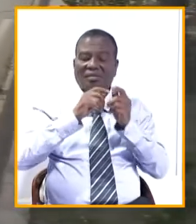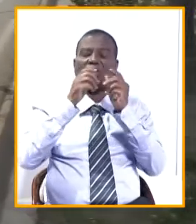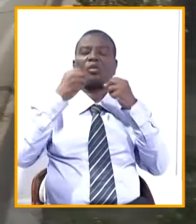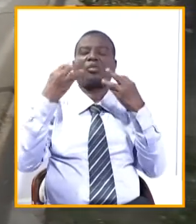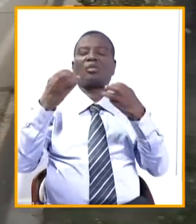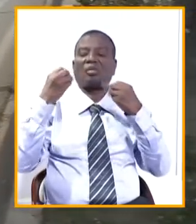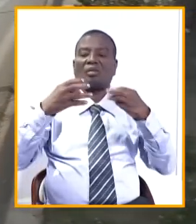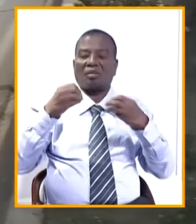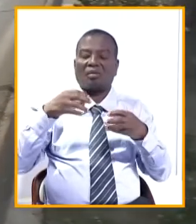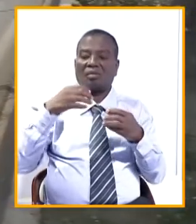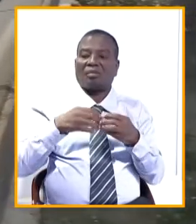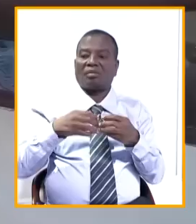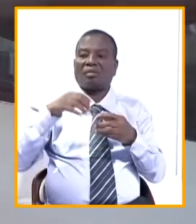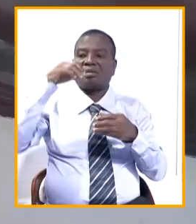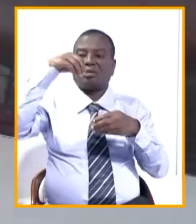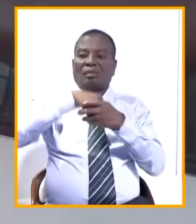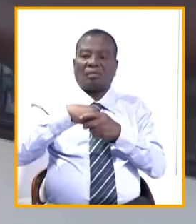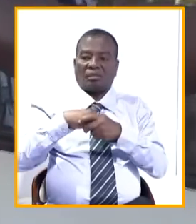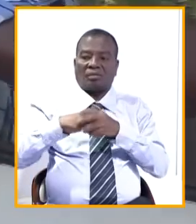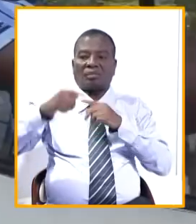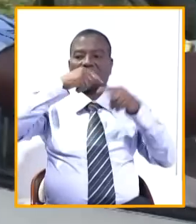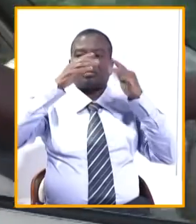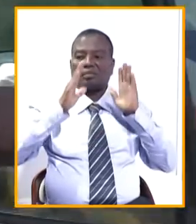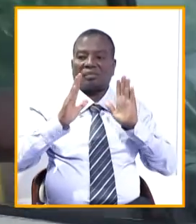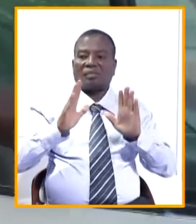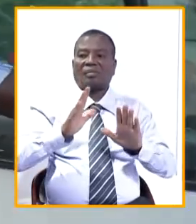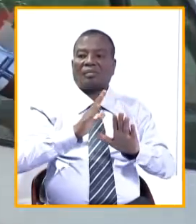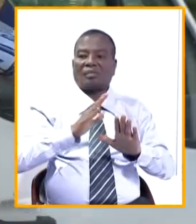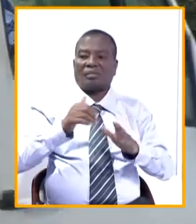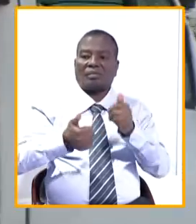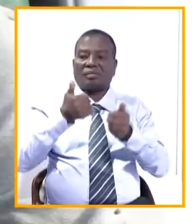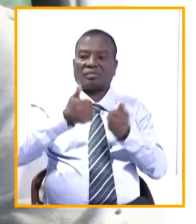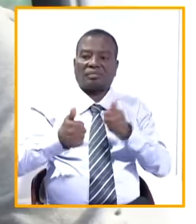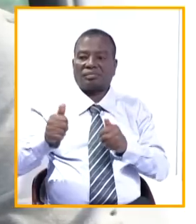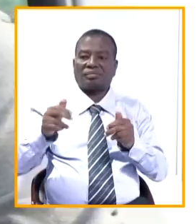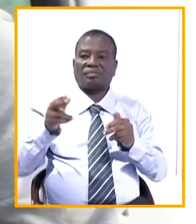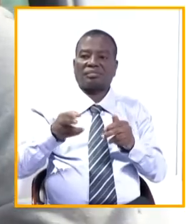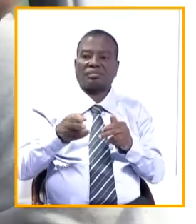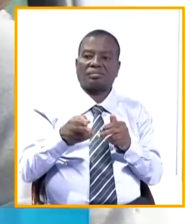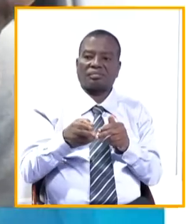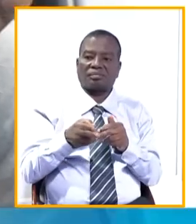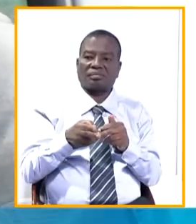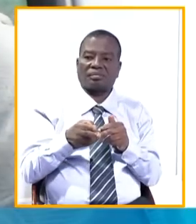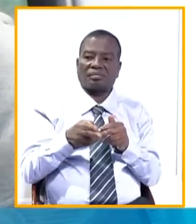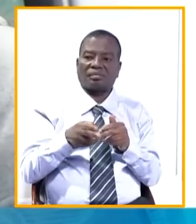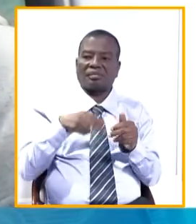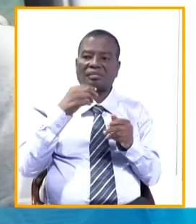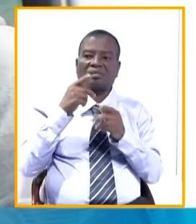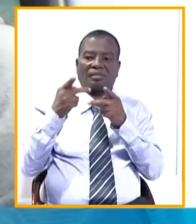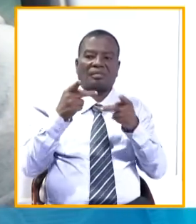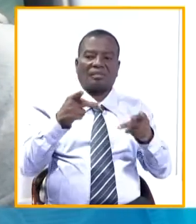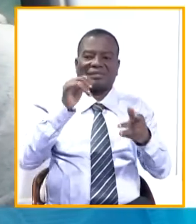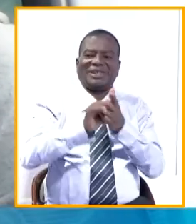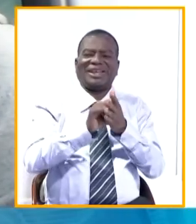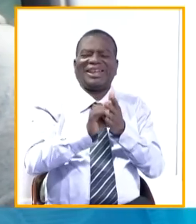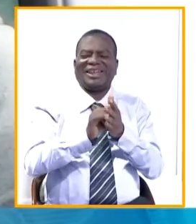classe des transporteurs, les plus réfractaires à cette ordonnance, les conducteurs de minibus. Qui a proposé cette loi ? Dans